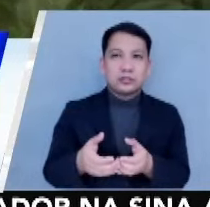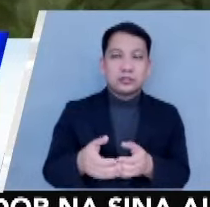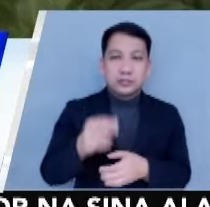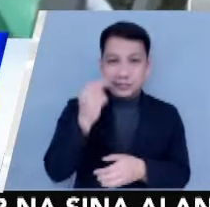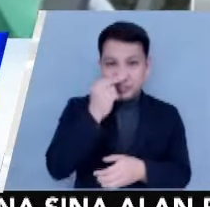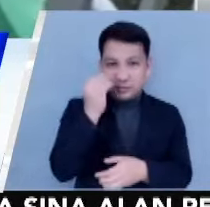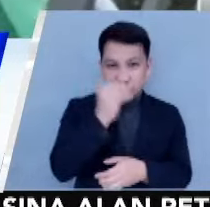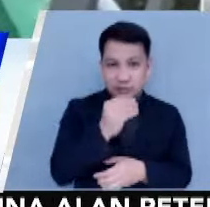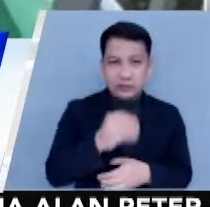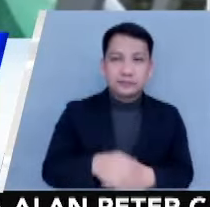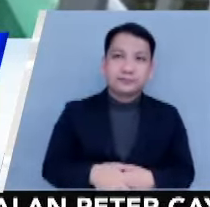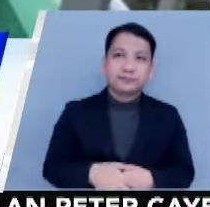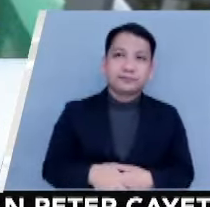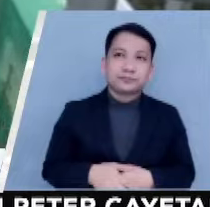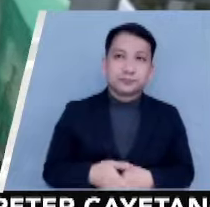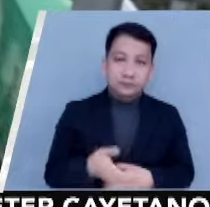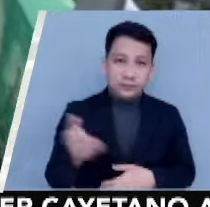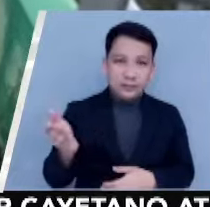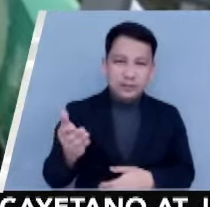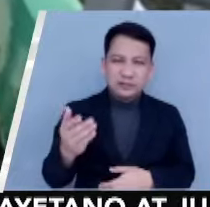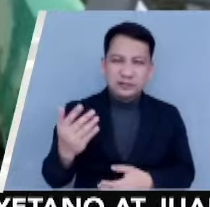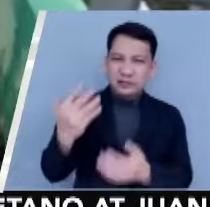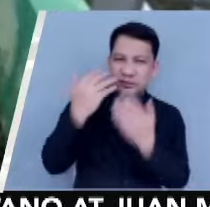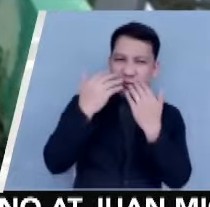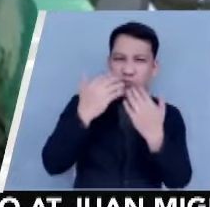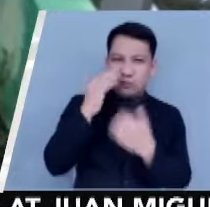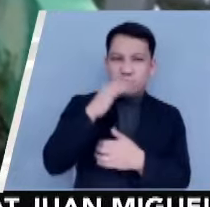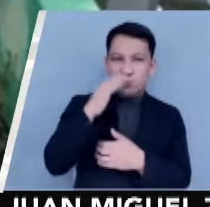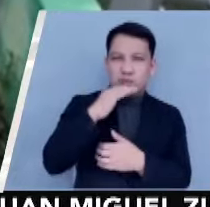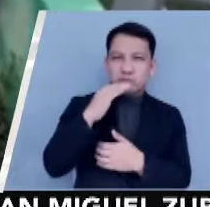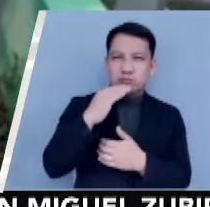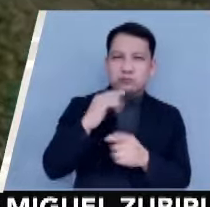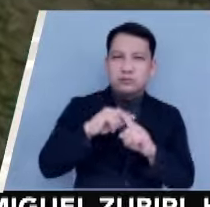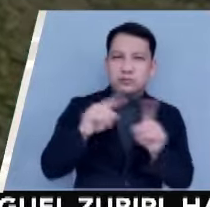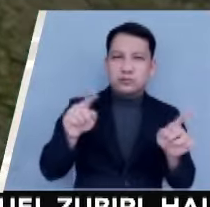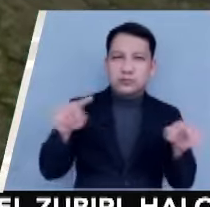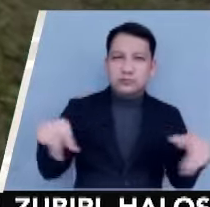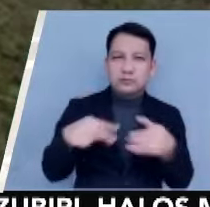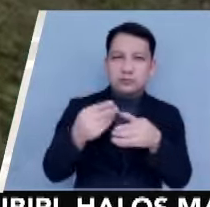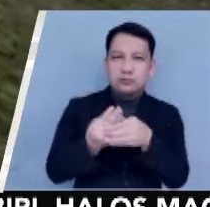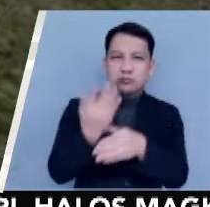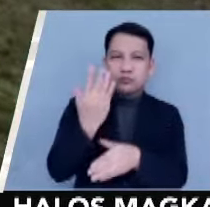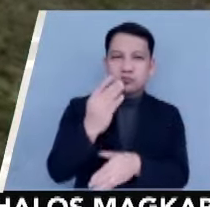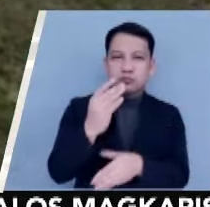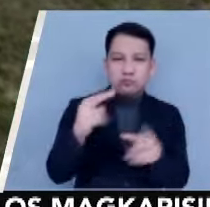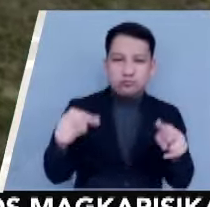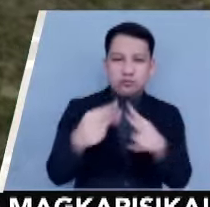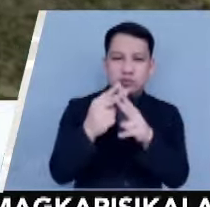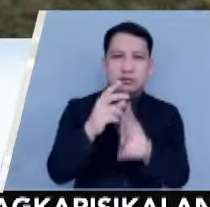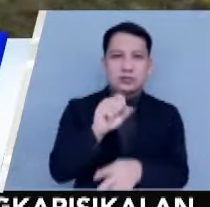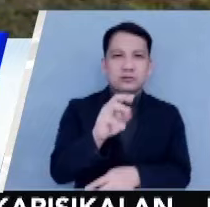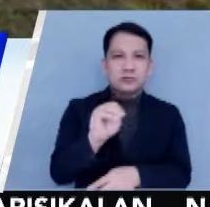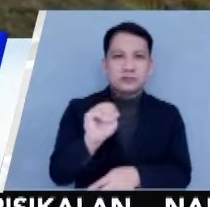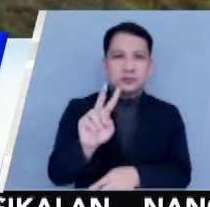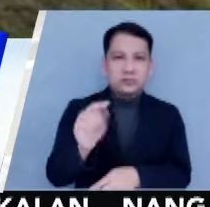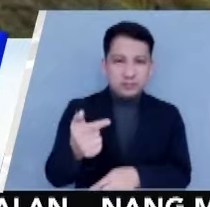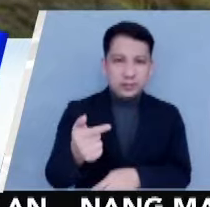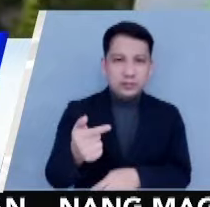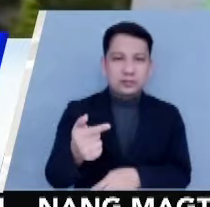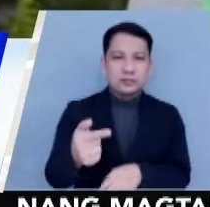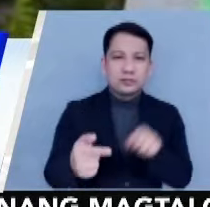Occidental. Bukod sa masangsang na amoy, nagdulot din ito ng volcanic smog. Sa Albay naman, nilagare